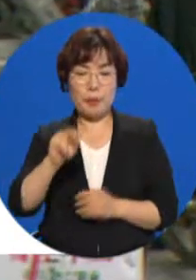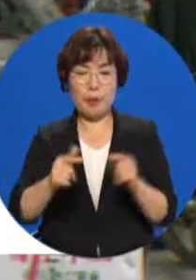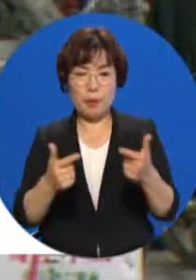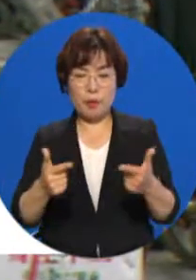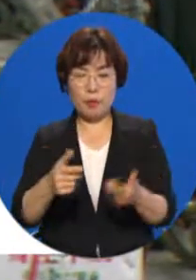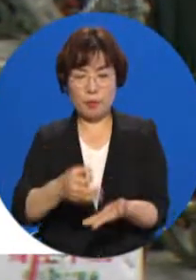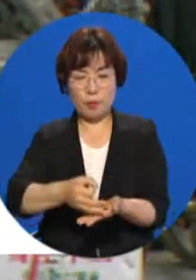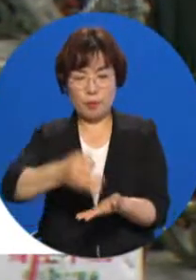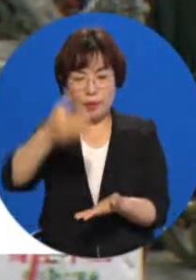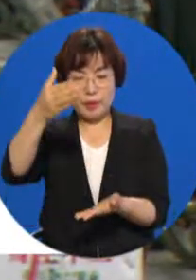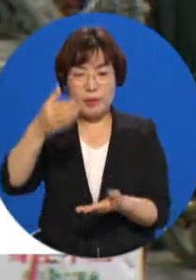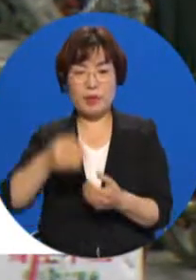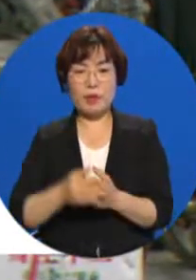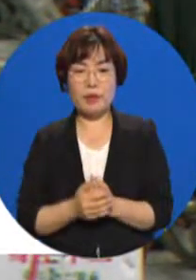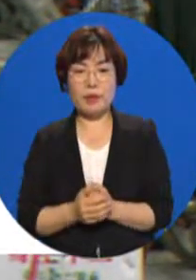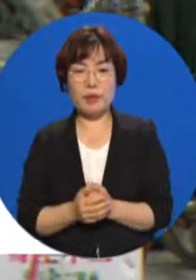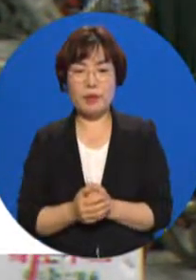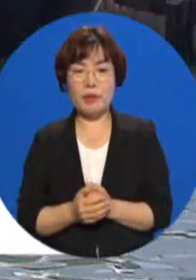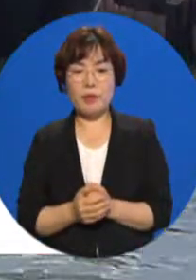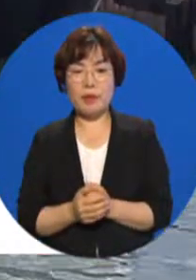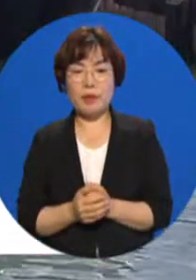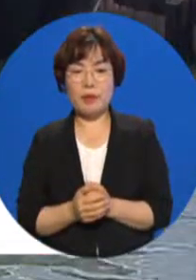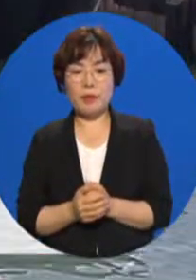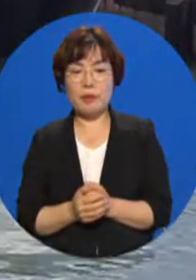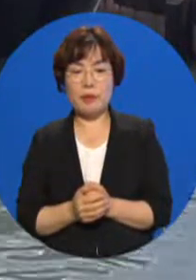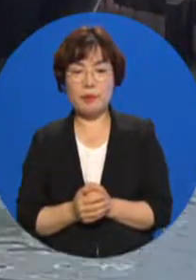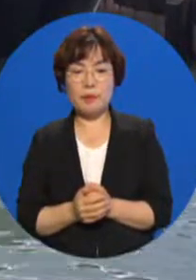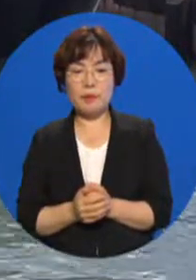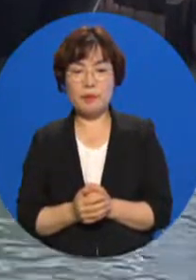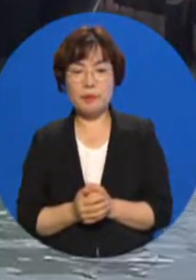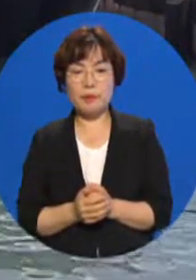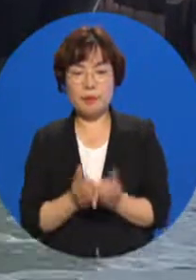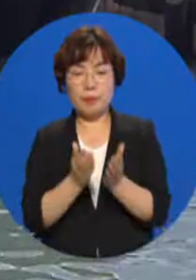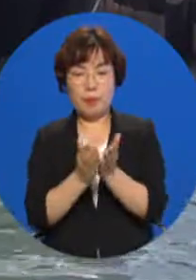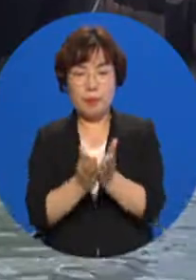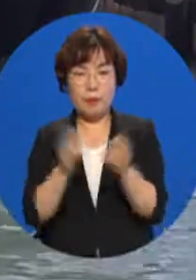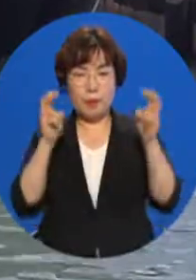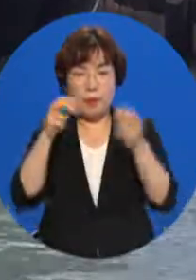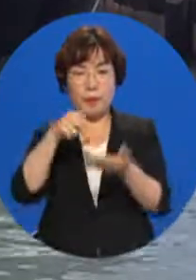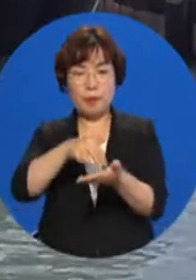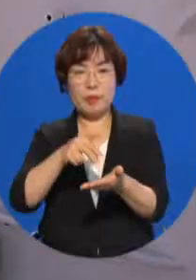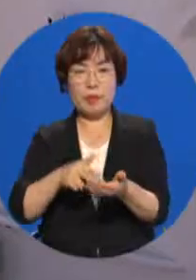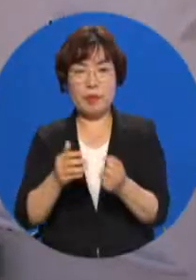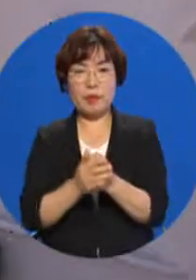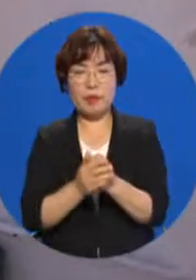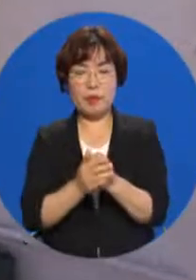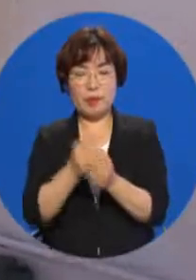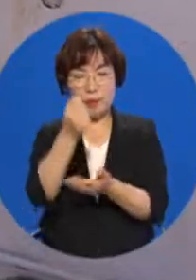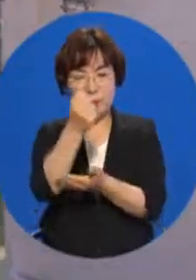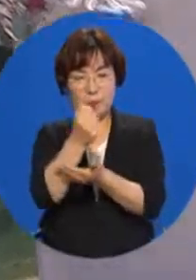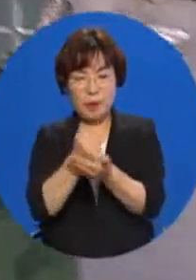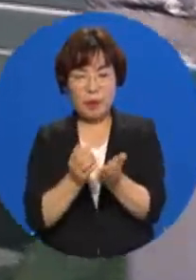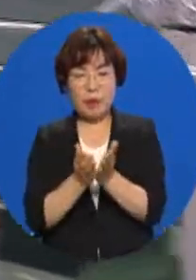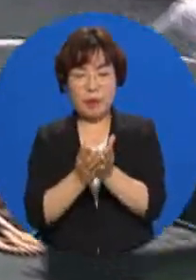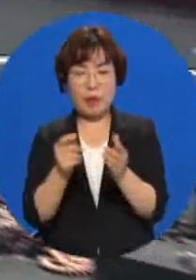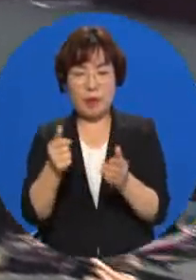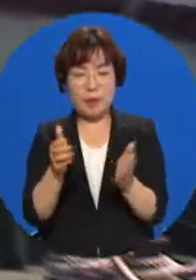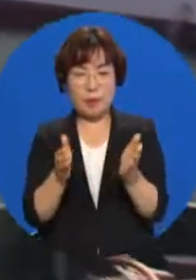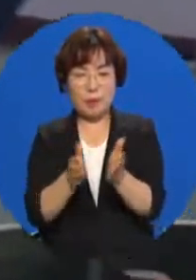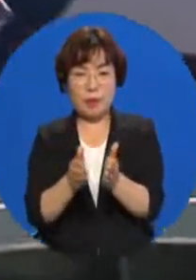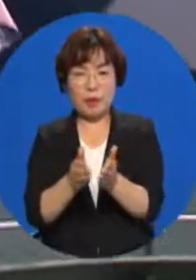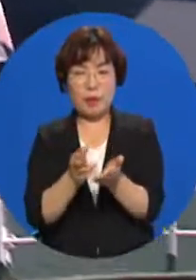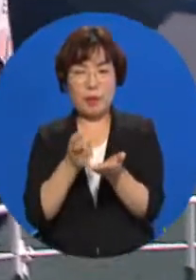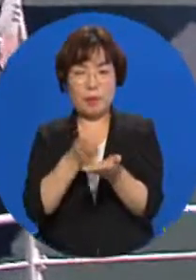여수가 11만 원 주고 자는 데가 아니에요. 해운사 측은 배가 낡고 규모도 작아 선사의 운항